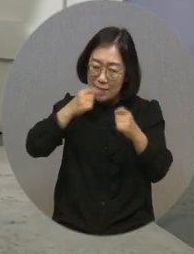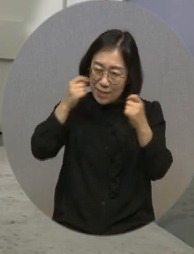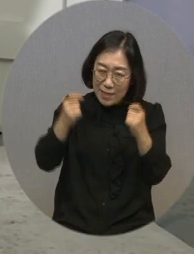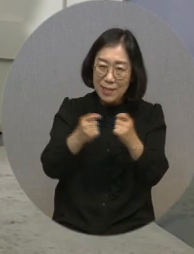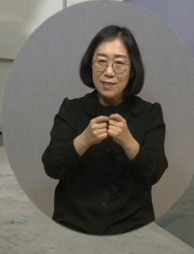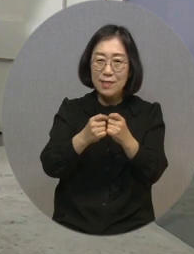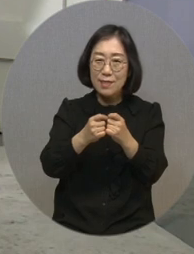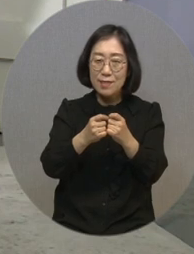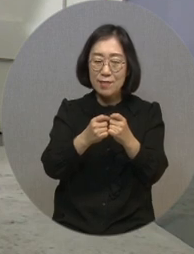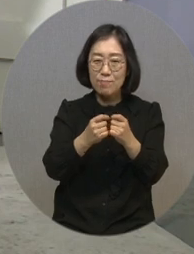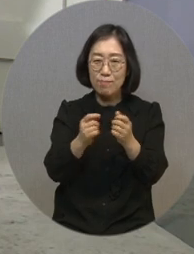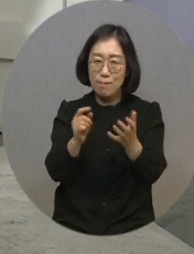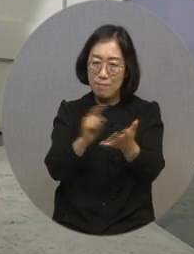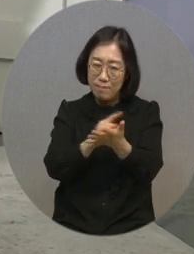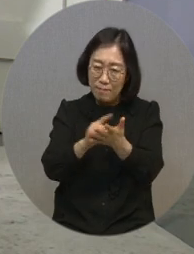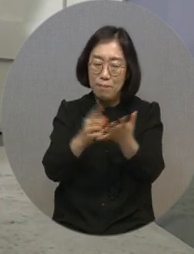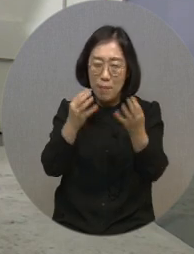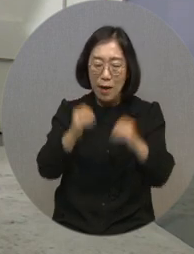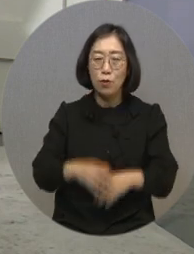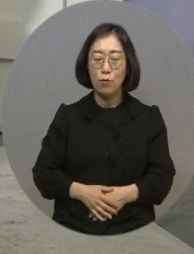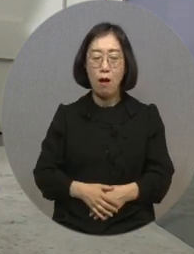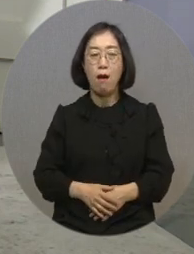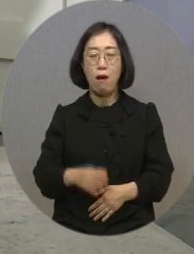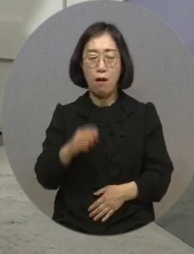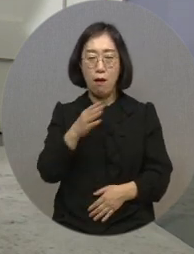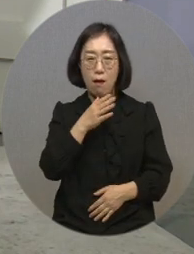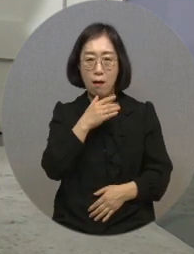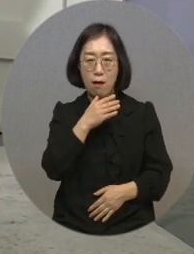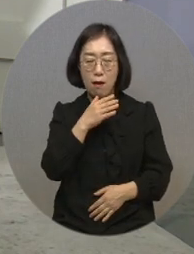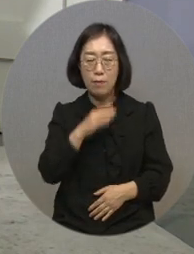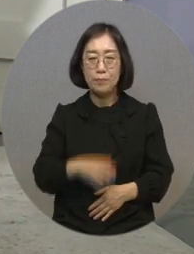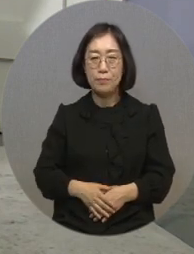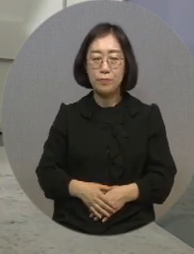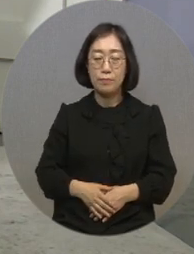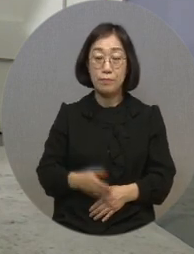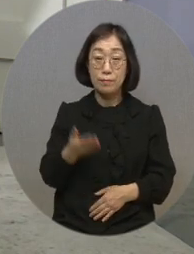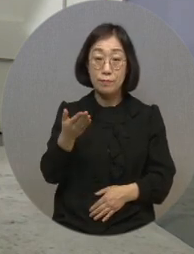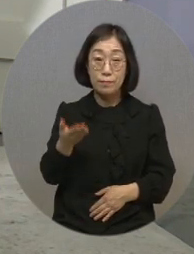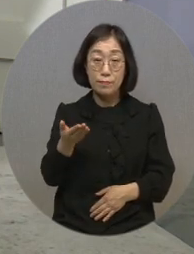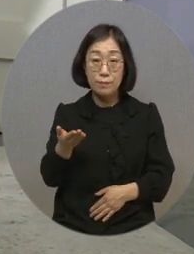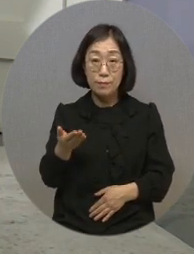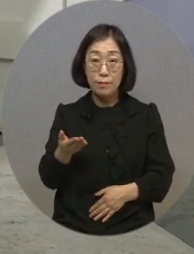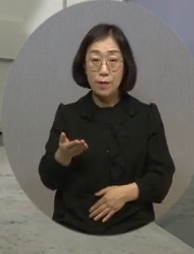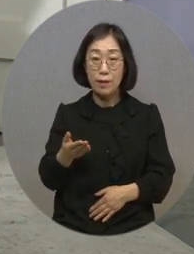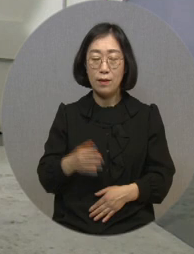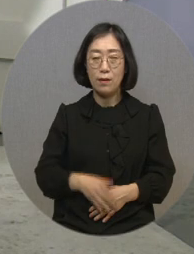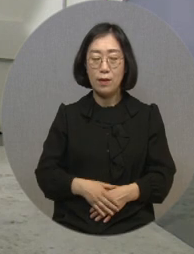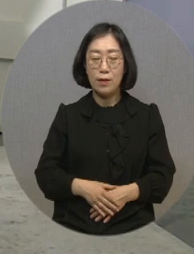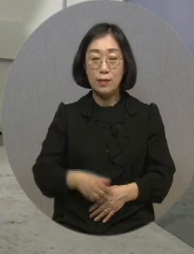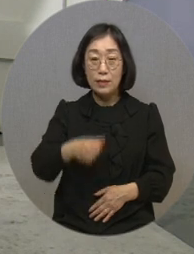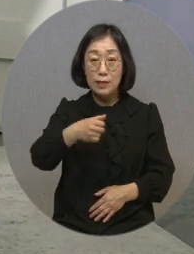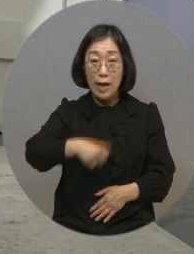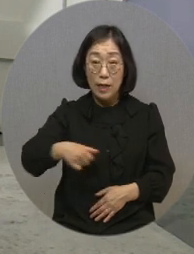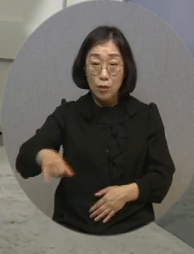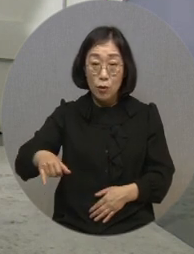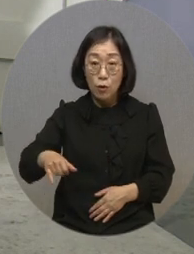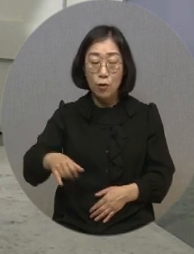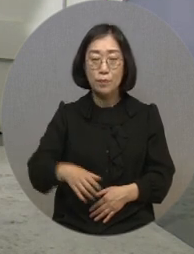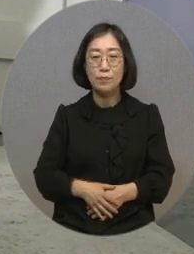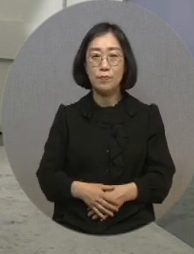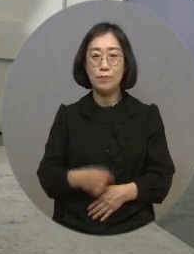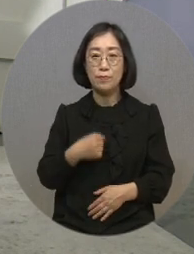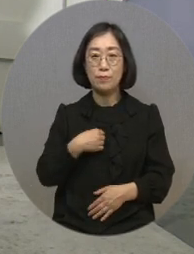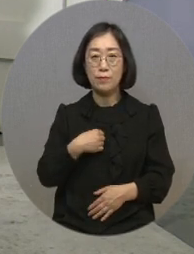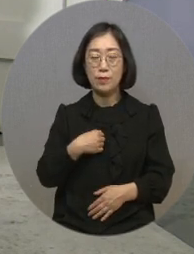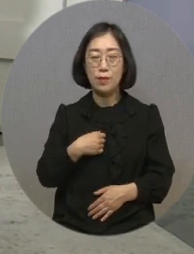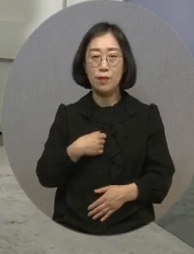같습니다. 그래요. 예. 그 지금 우리 권 변호사는 예. 슬하의 자녀가 몇이냐? 아